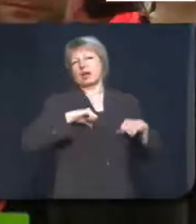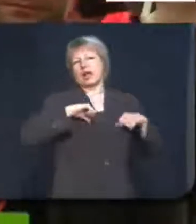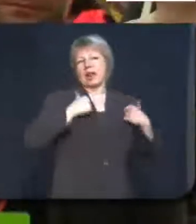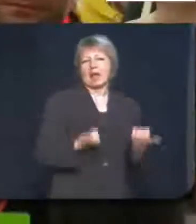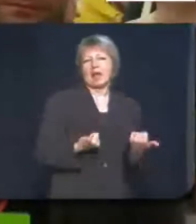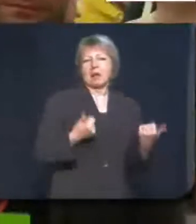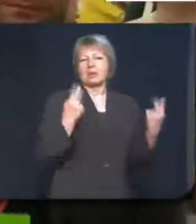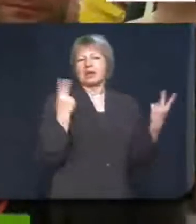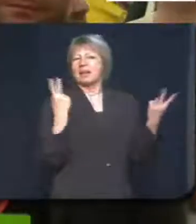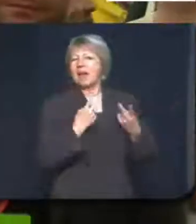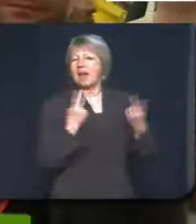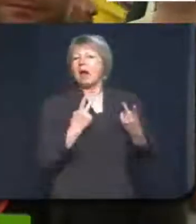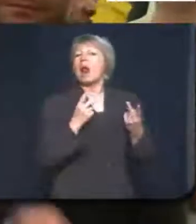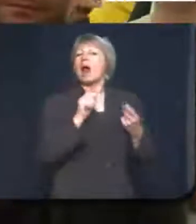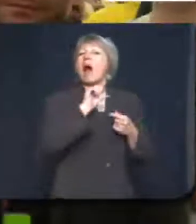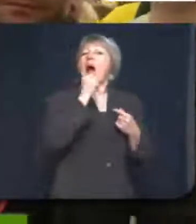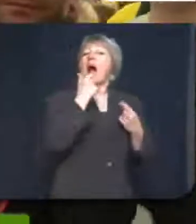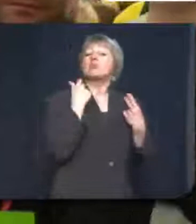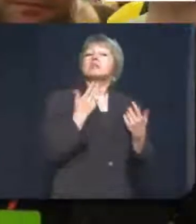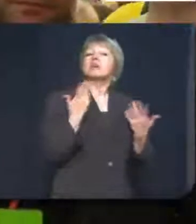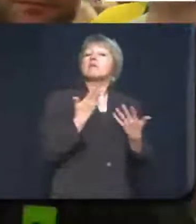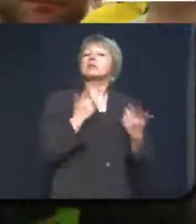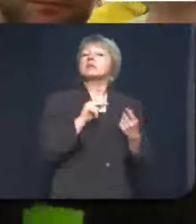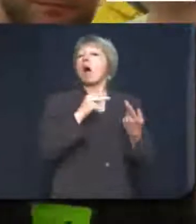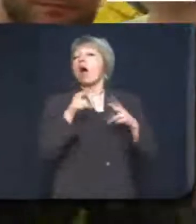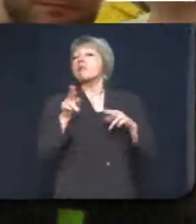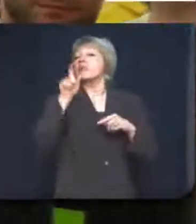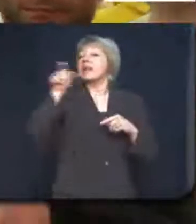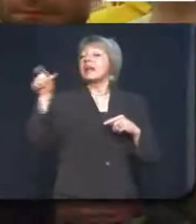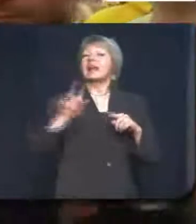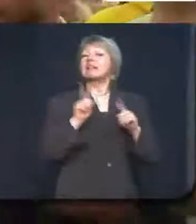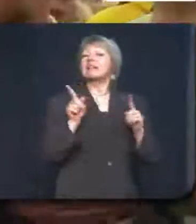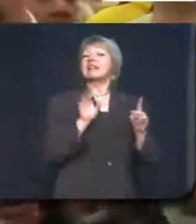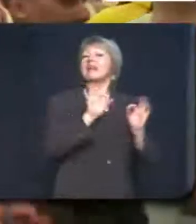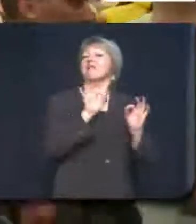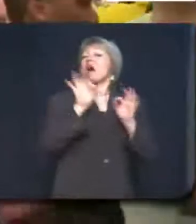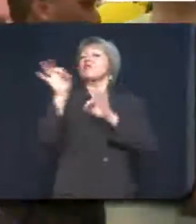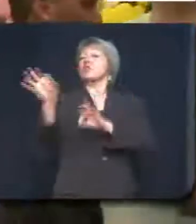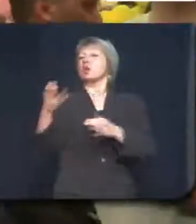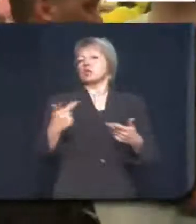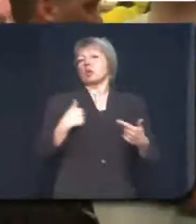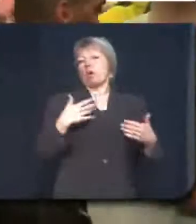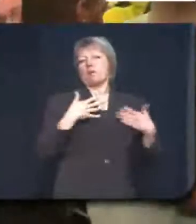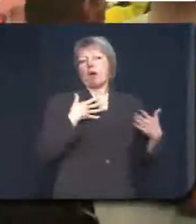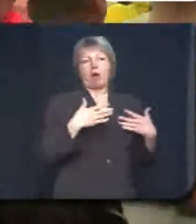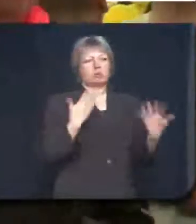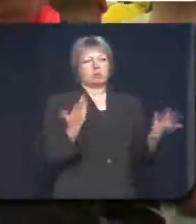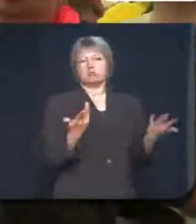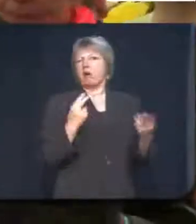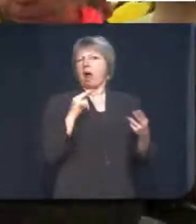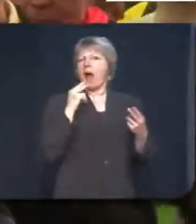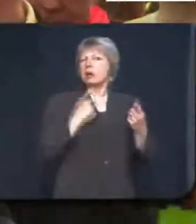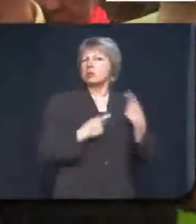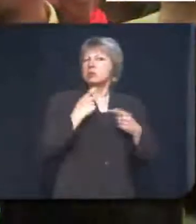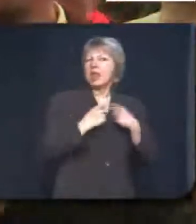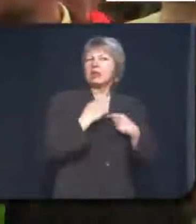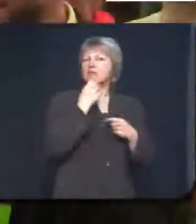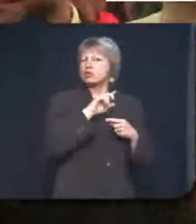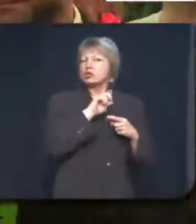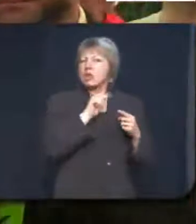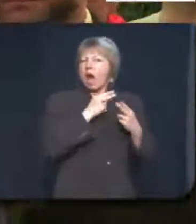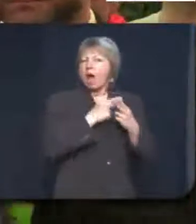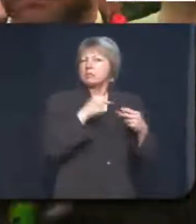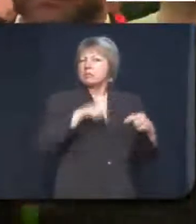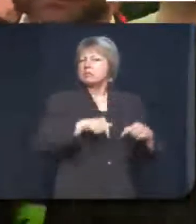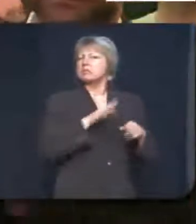durch seine Art zu Leben gefährdet das heißt wenn ein Ausländer sich nicht anpassen will dann ist das verdammt noch mal ein gutes Recht er darf zu leben wie er möchte